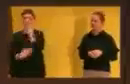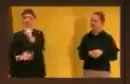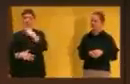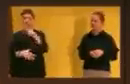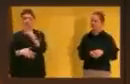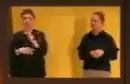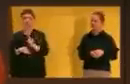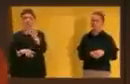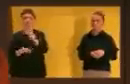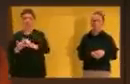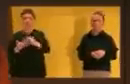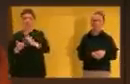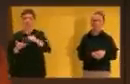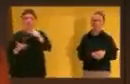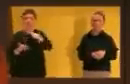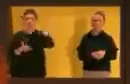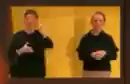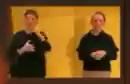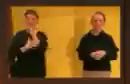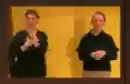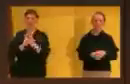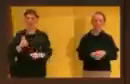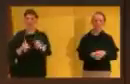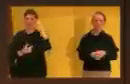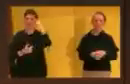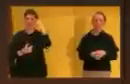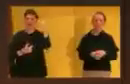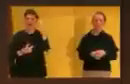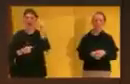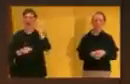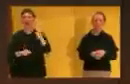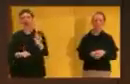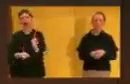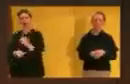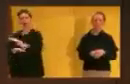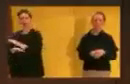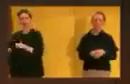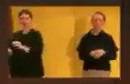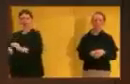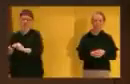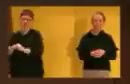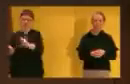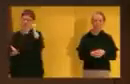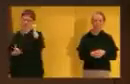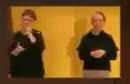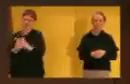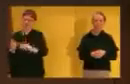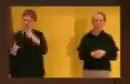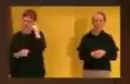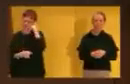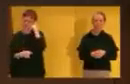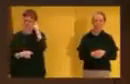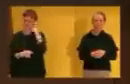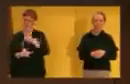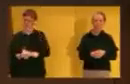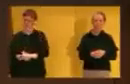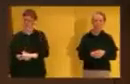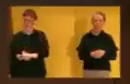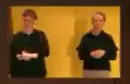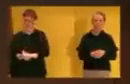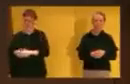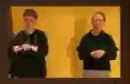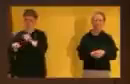Elternrat in der 129. Grundschule. Bei uns soll, das ist übrigens der Standort